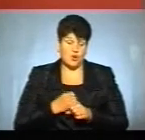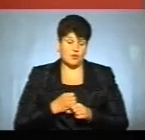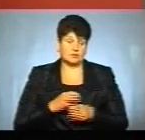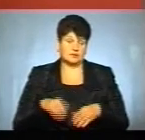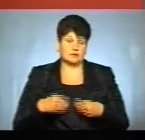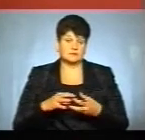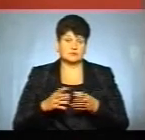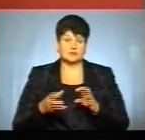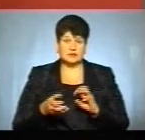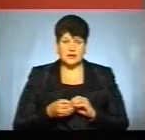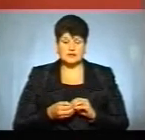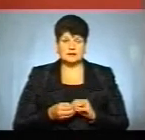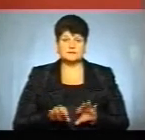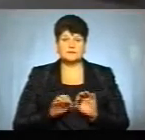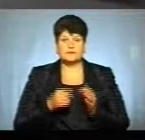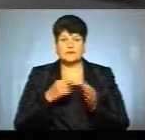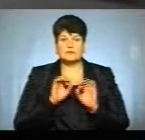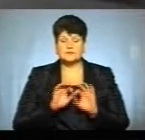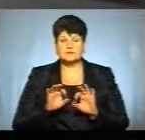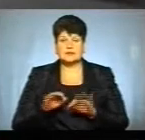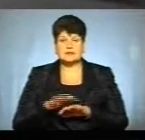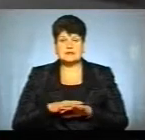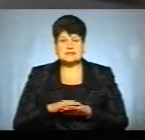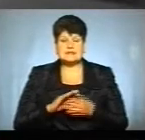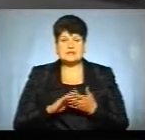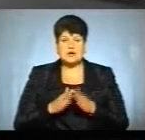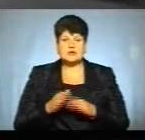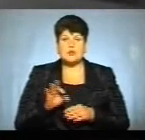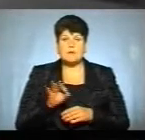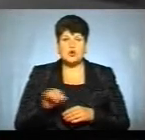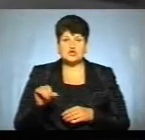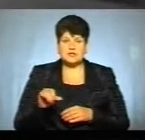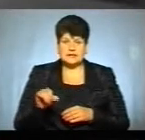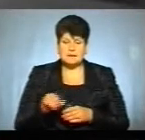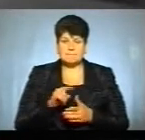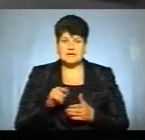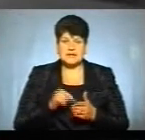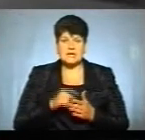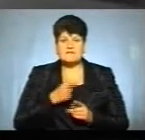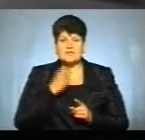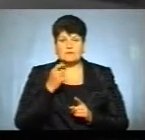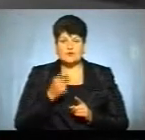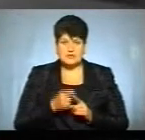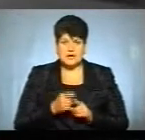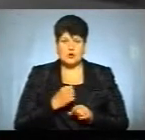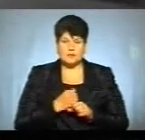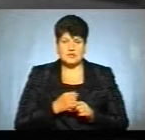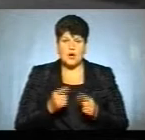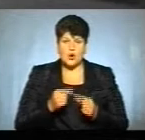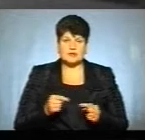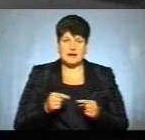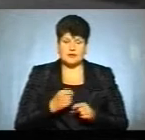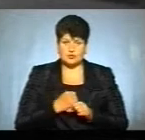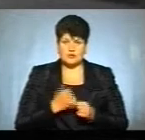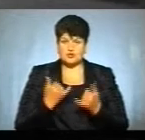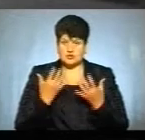результати. Доводити до населення ситуацію про шкідливість, доводити питання відповідальності, робити конкретну роботу. От